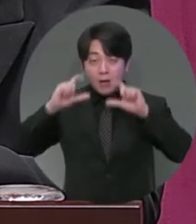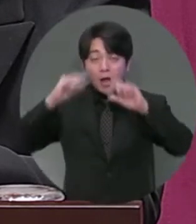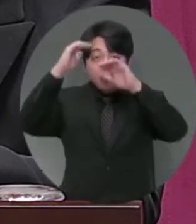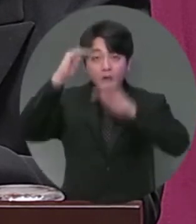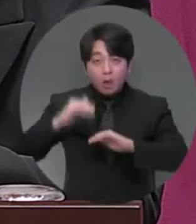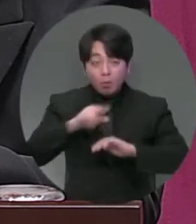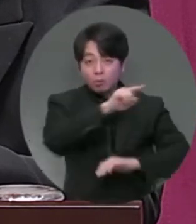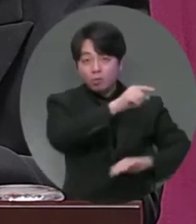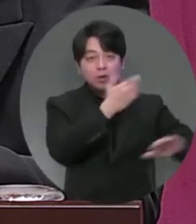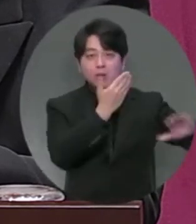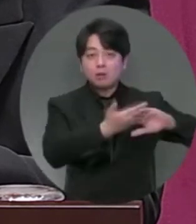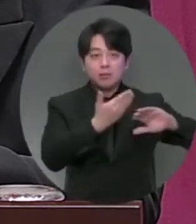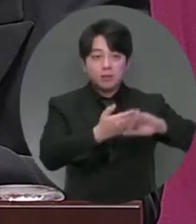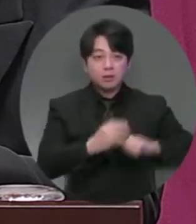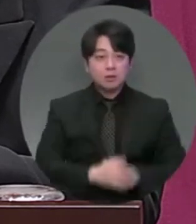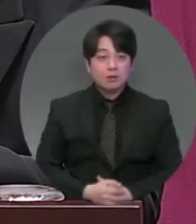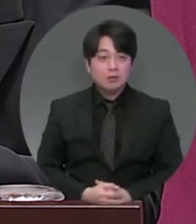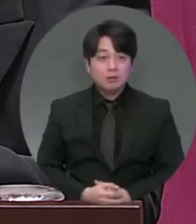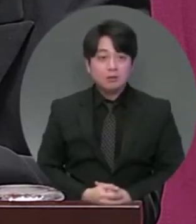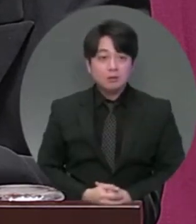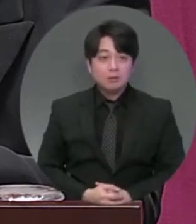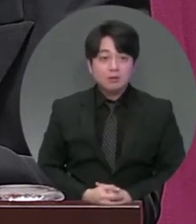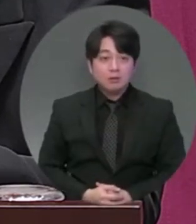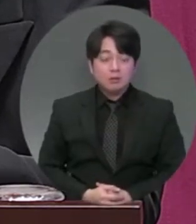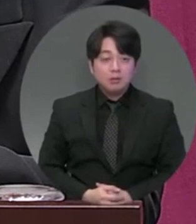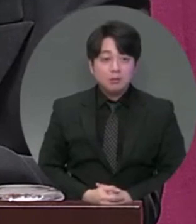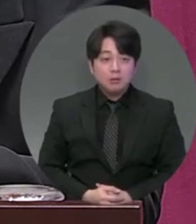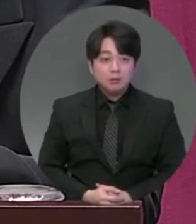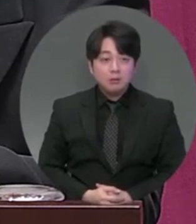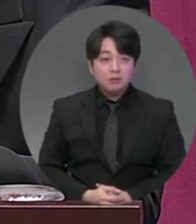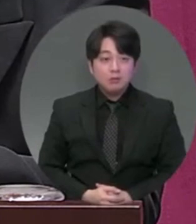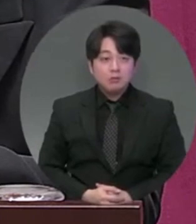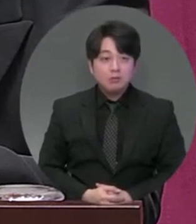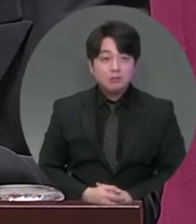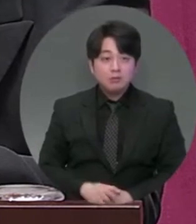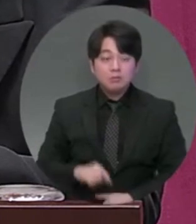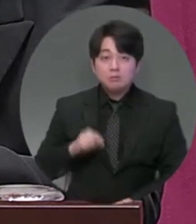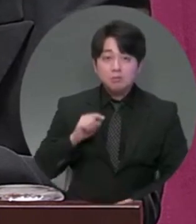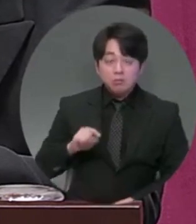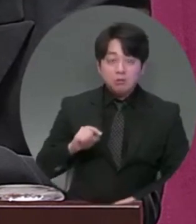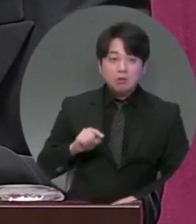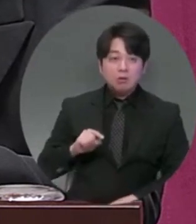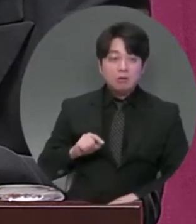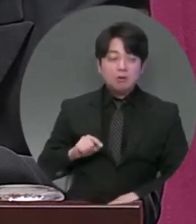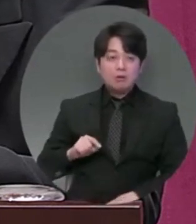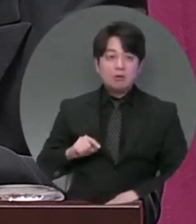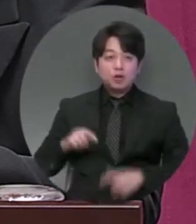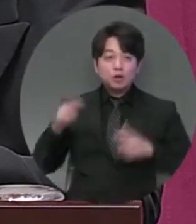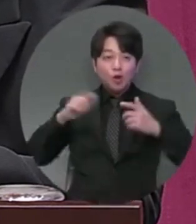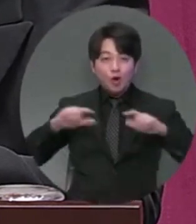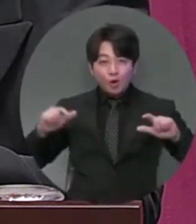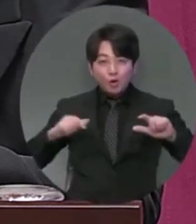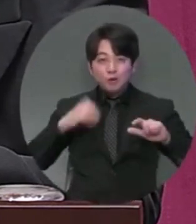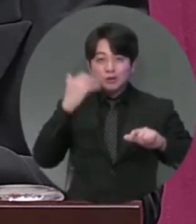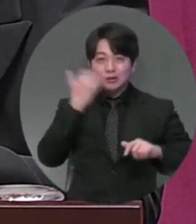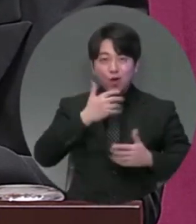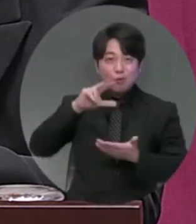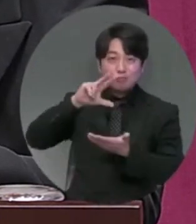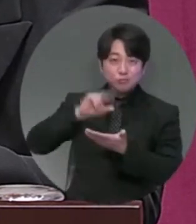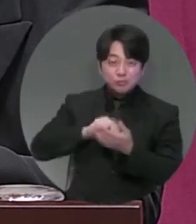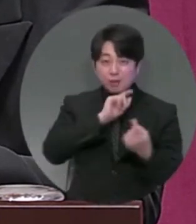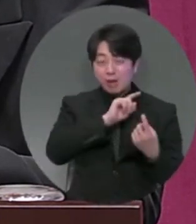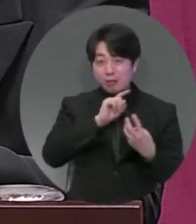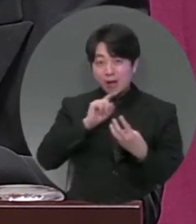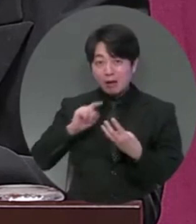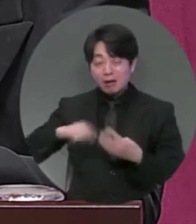유명한 사례로 안희정 케이스라든가 아니면 기습강간 마사지 할 때 삽입하고 이런 거 있지 않습니까 그런 사안에서 과거의 전통적